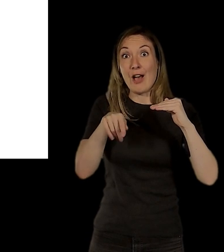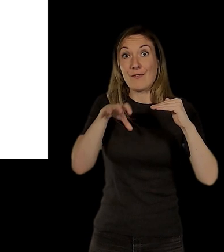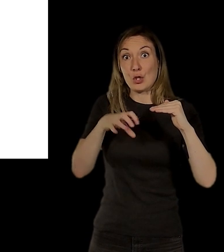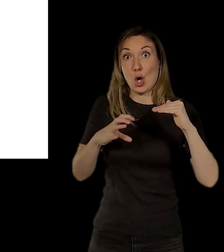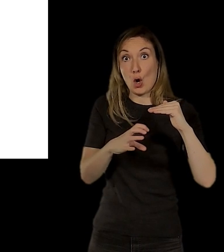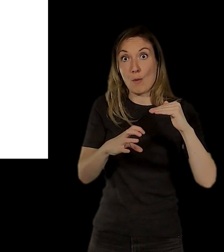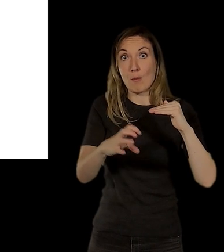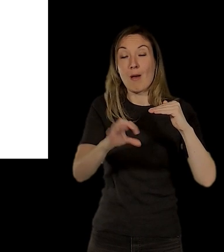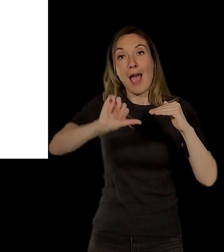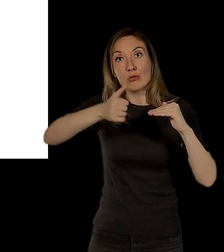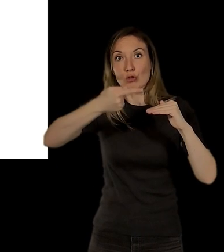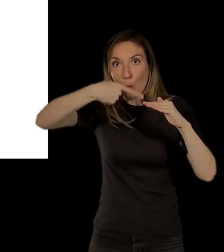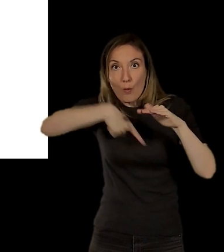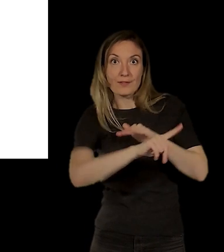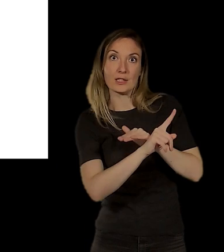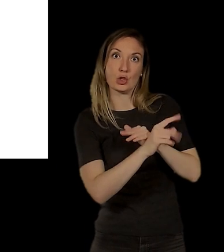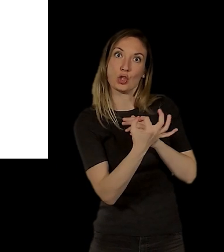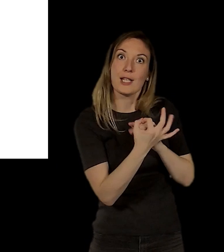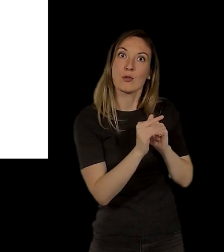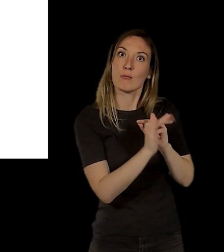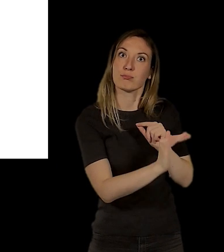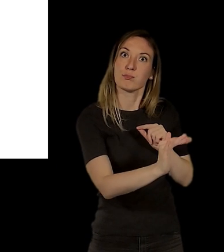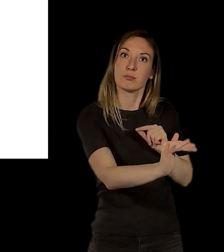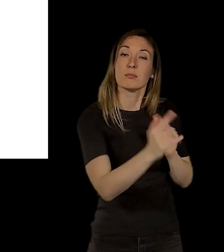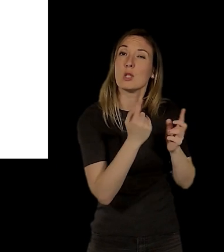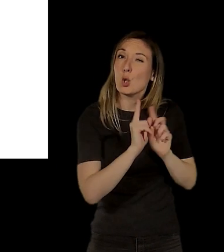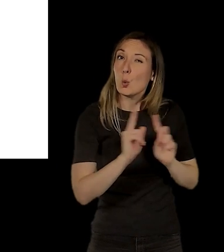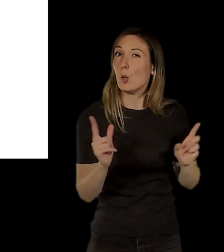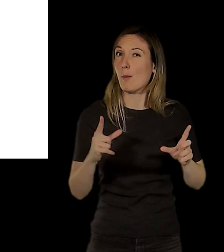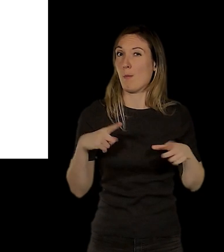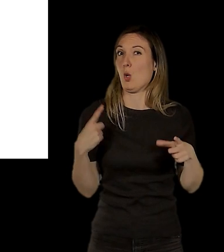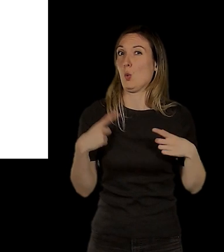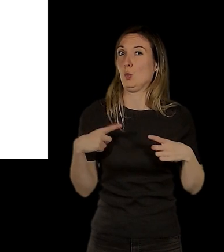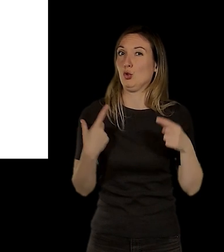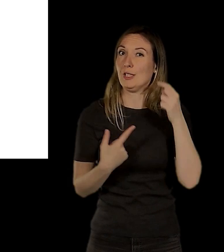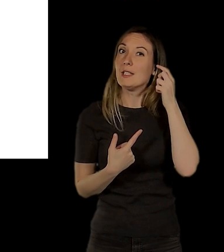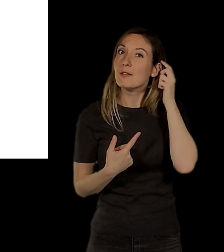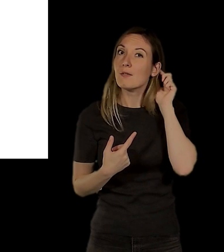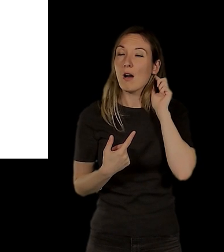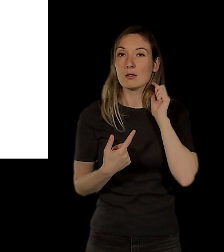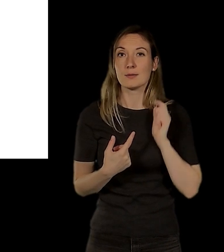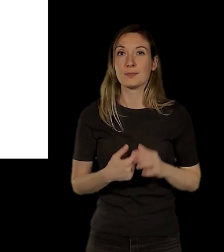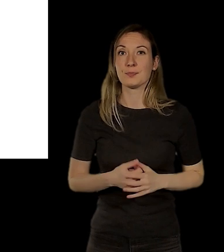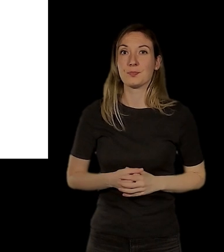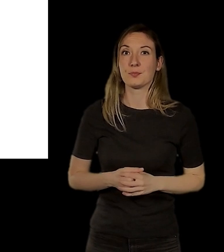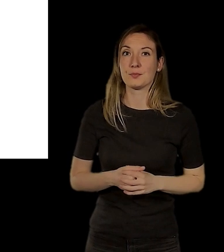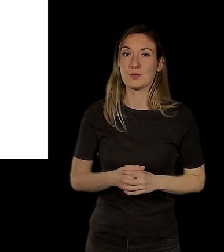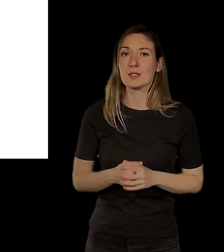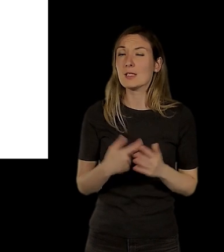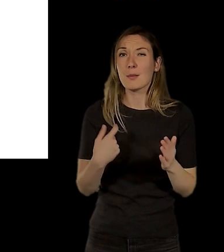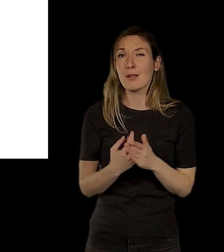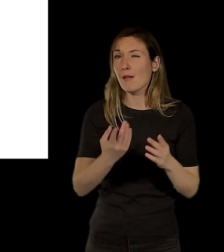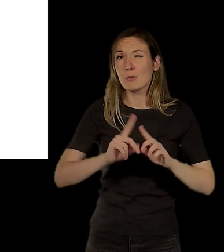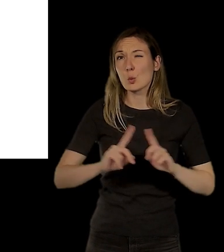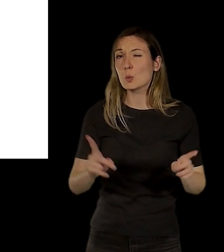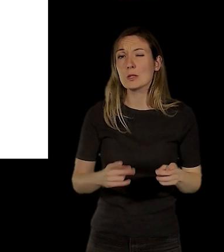tomu interiér a různé využití nebo různé typy funkcí by se v těchto